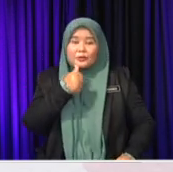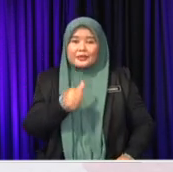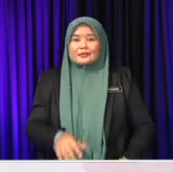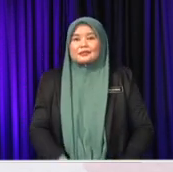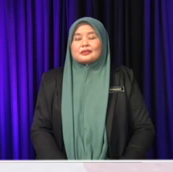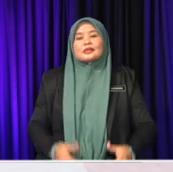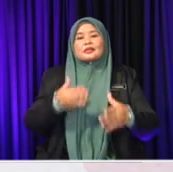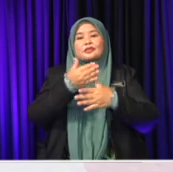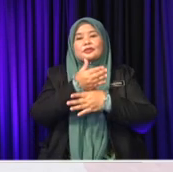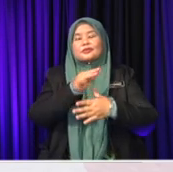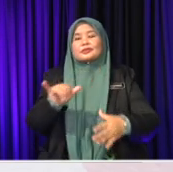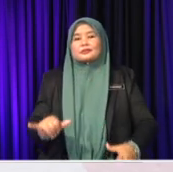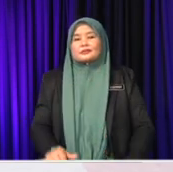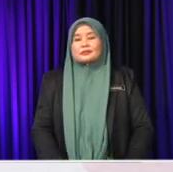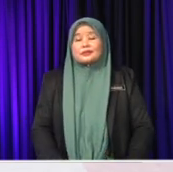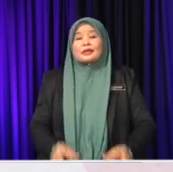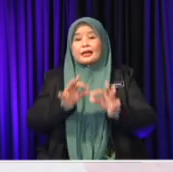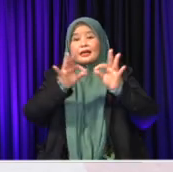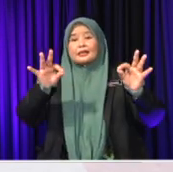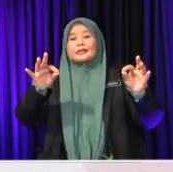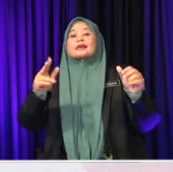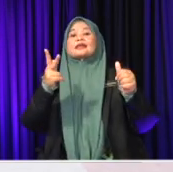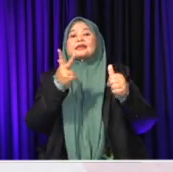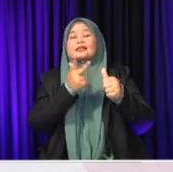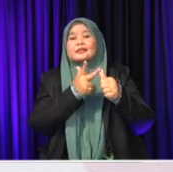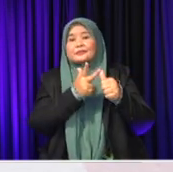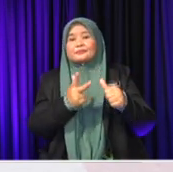seterusnya kalimah yang ketiga